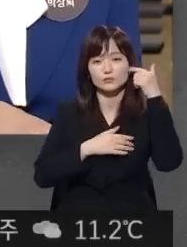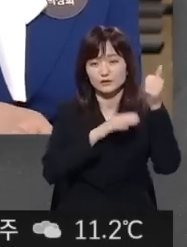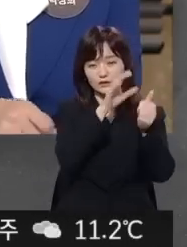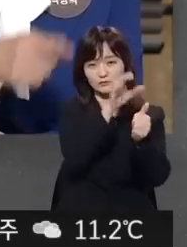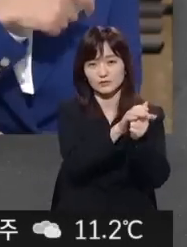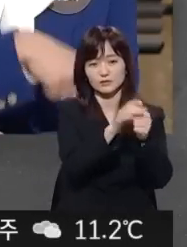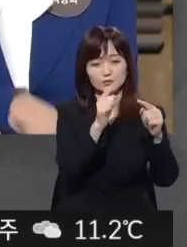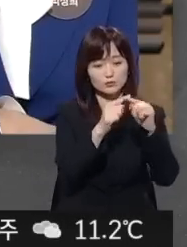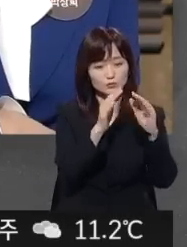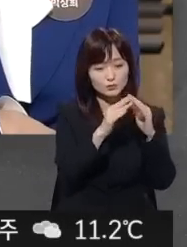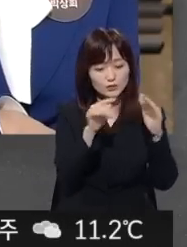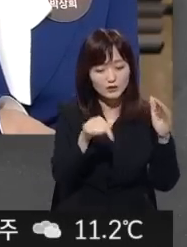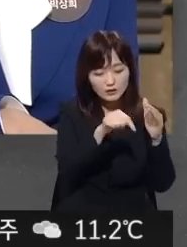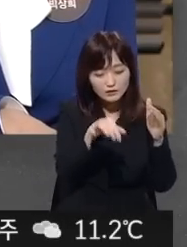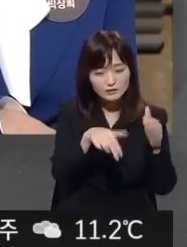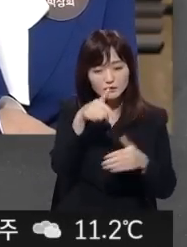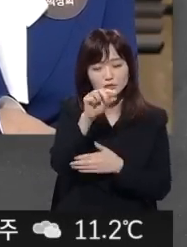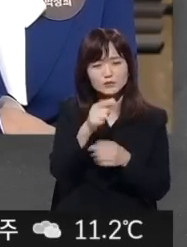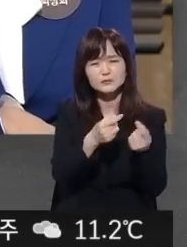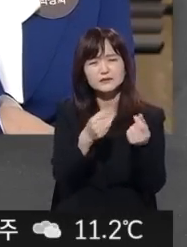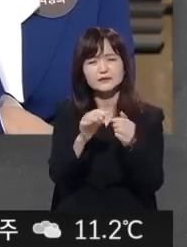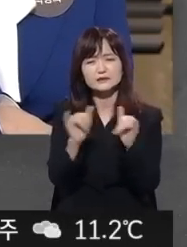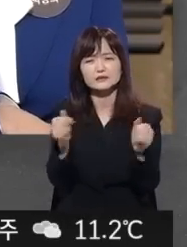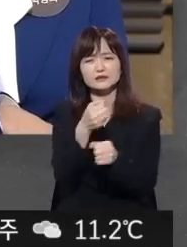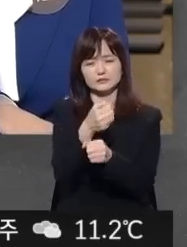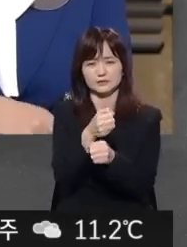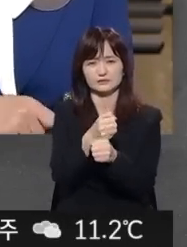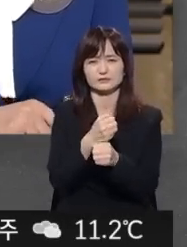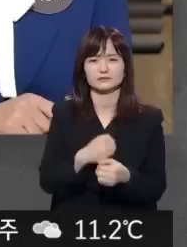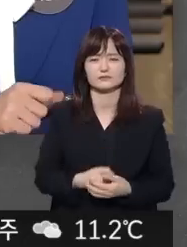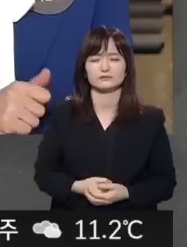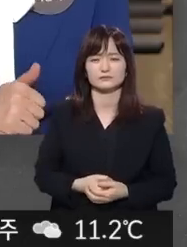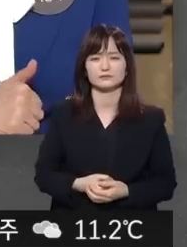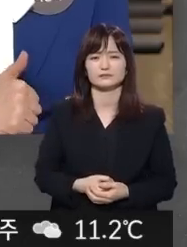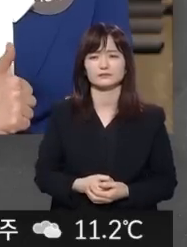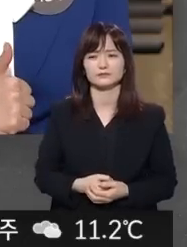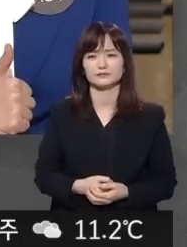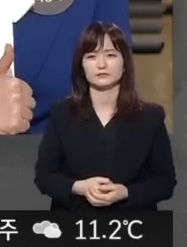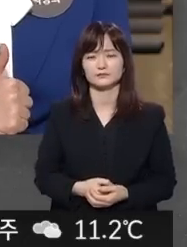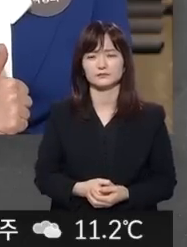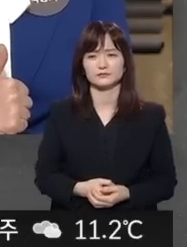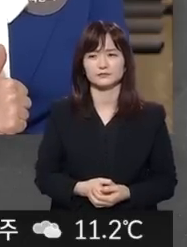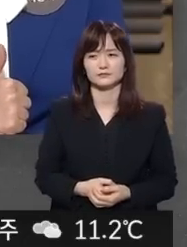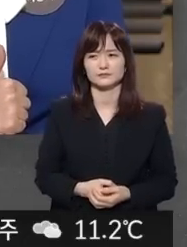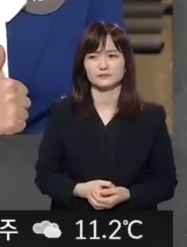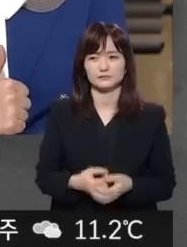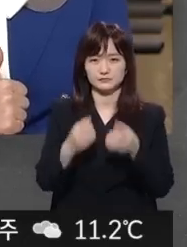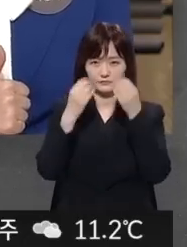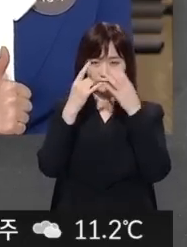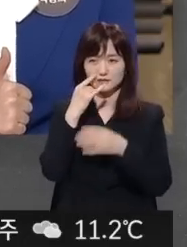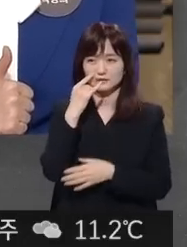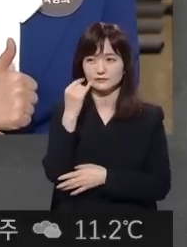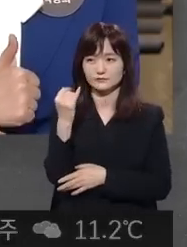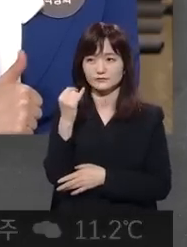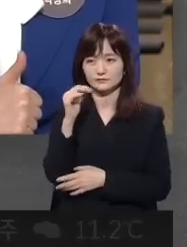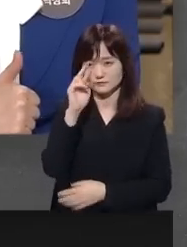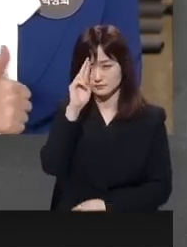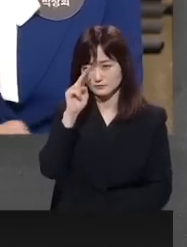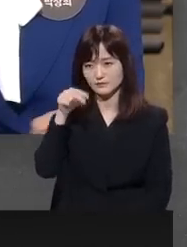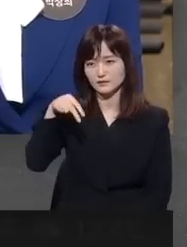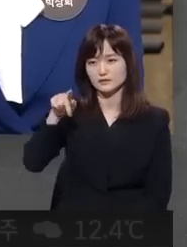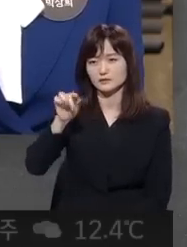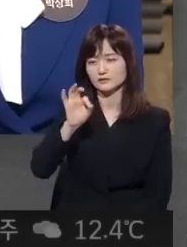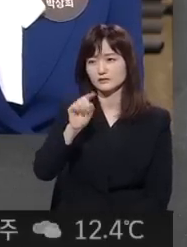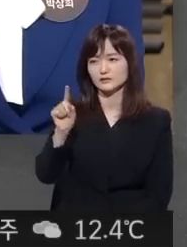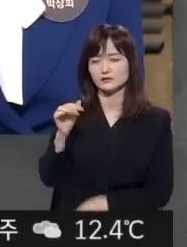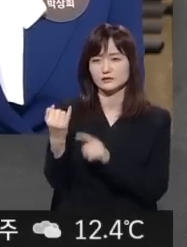교회는 전두환 같은 사람을 또 만들어 낼 것이다라고 얘기를 하고 그리고 또 그 어머니라고 해야 될까요 박상아 씨에